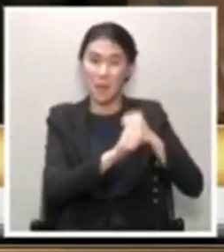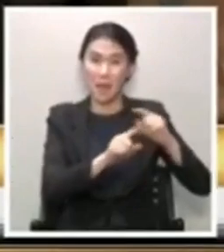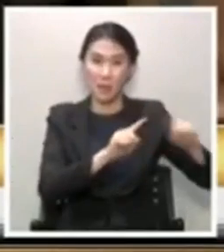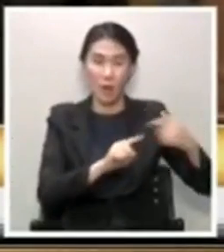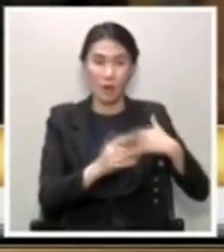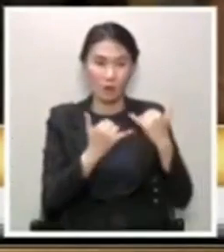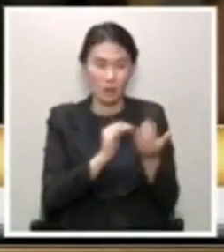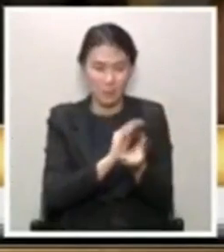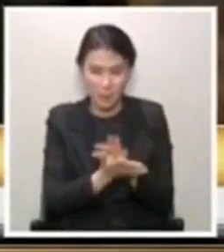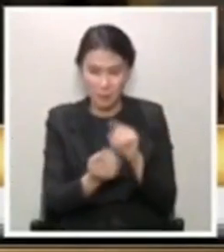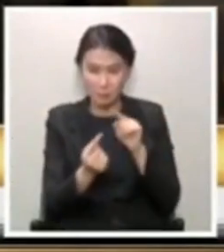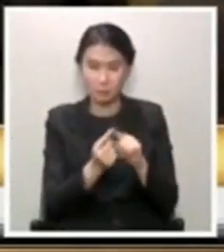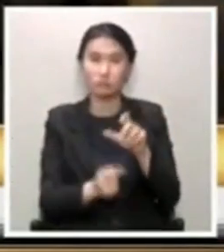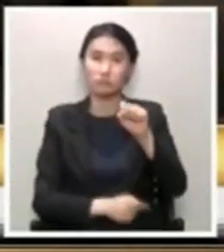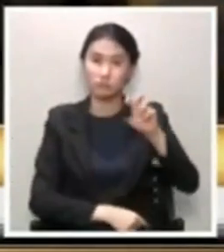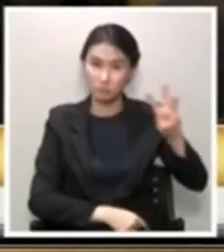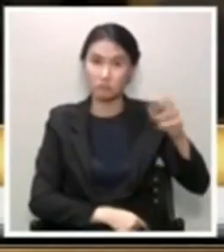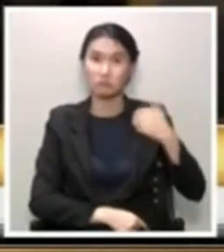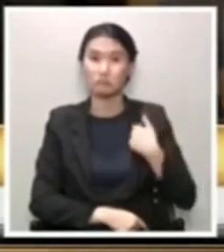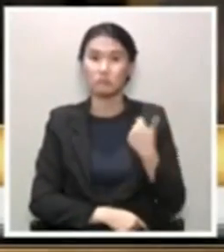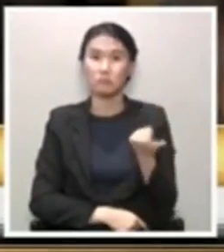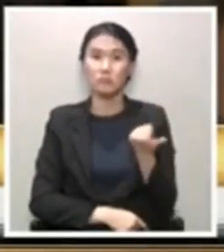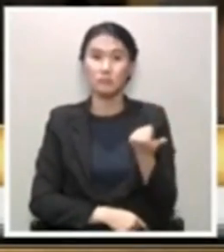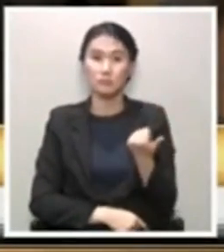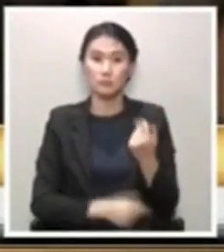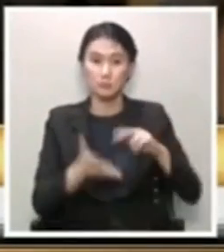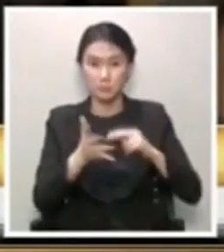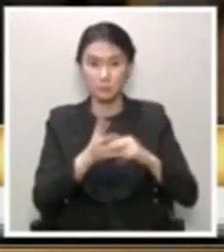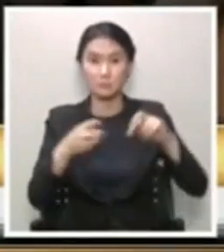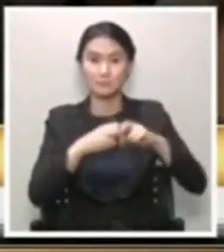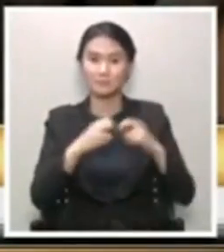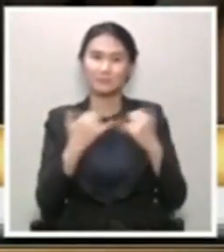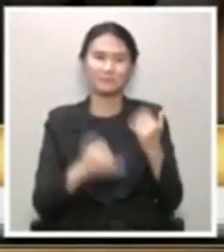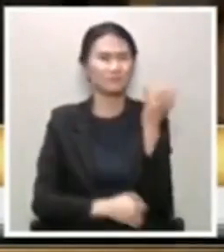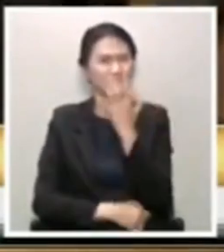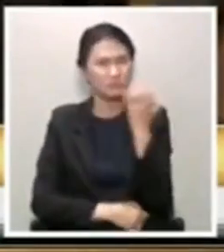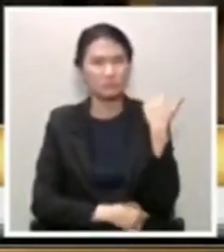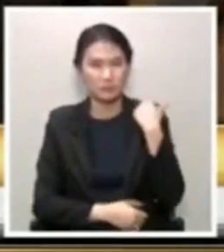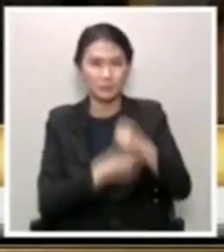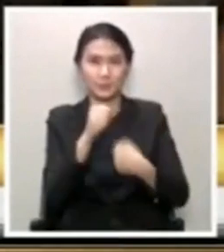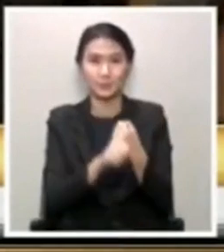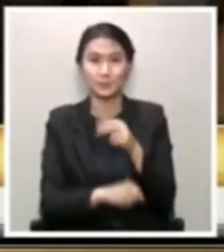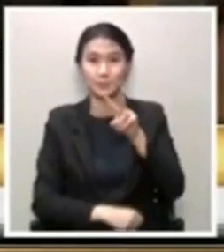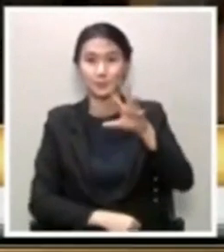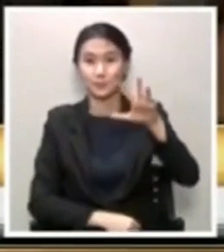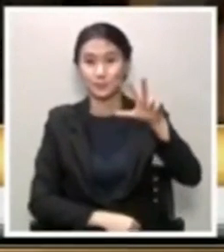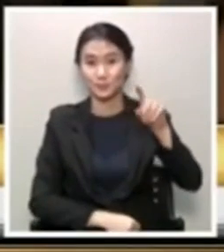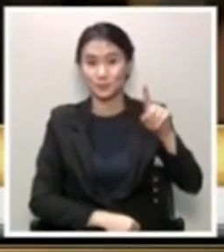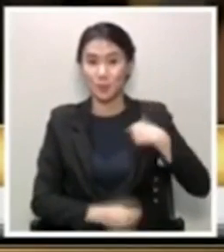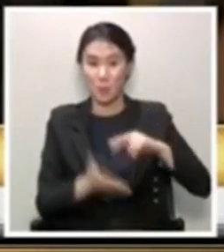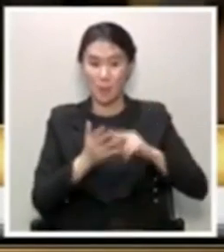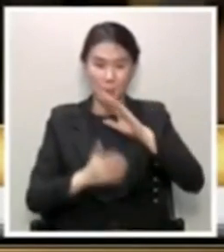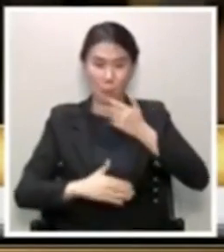ายเข้ามามีบทบาทในการเลือกนายกรัฐมนตรีมันเลยกลายเป็นเรื่องตลกที่สุดเลยครับรัฐธรรมนูญ21นี่ใช้ก่อนผมเกิดอีกนะ